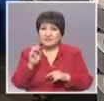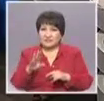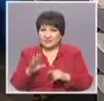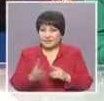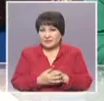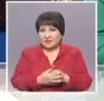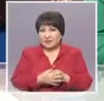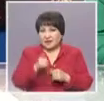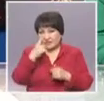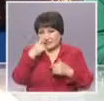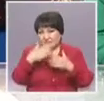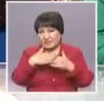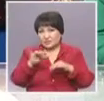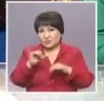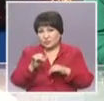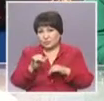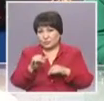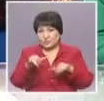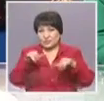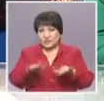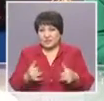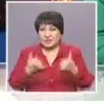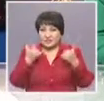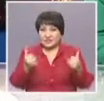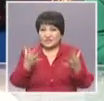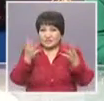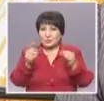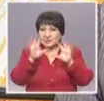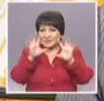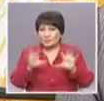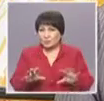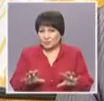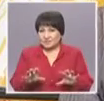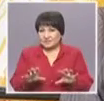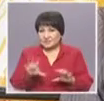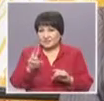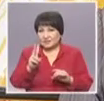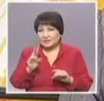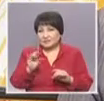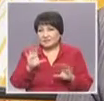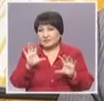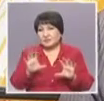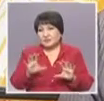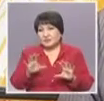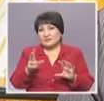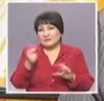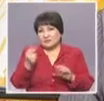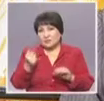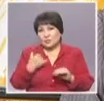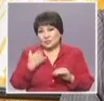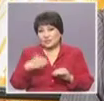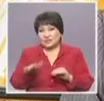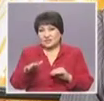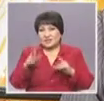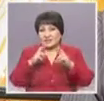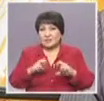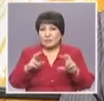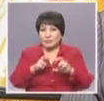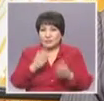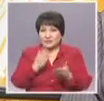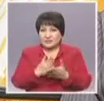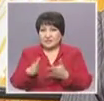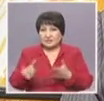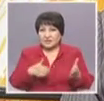решили посвятить Дню Конституции, вот к нему насколько готовы уже? Да, у нас разработан маршрут велопробега,